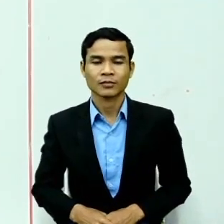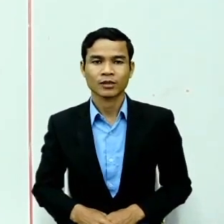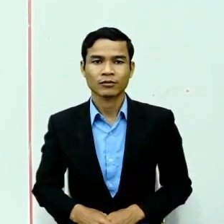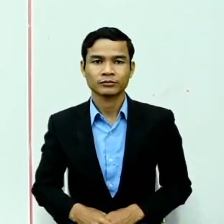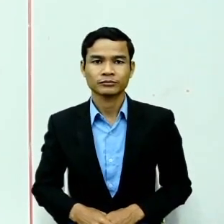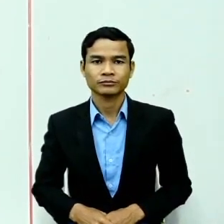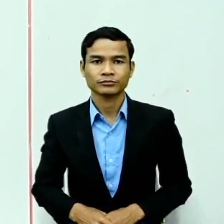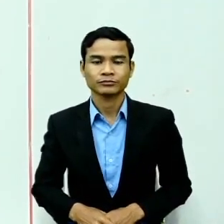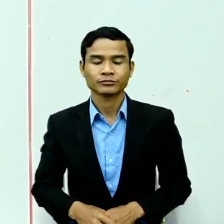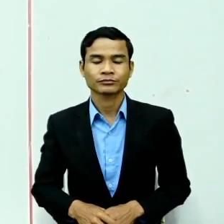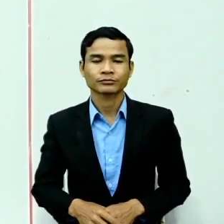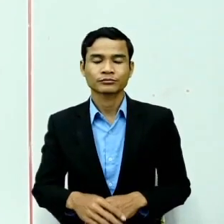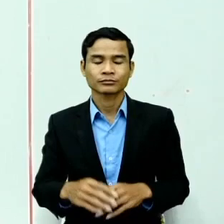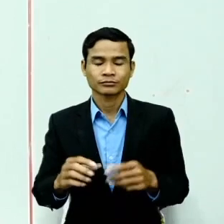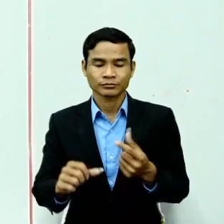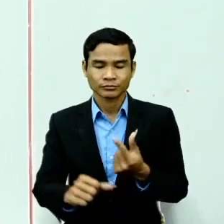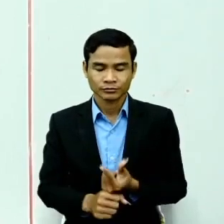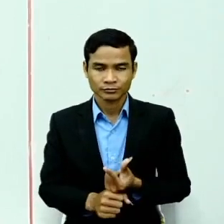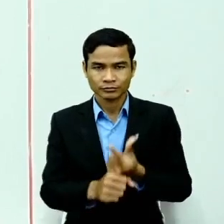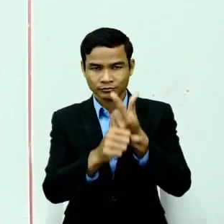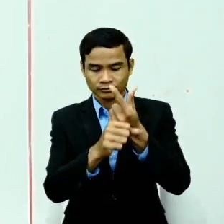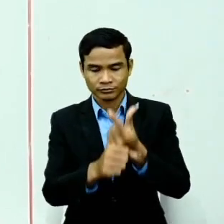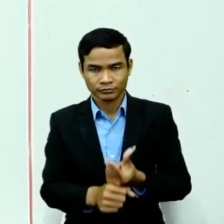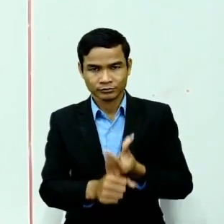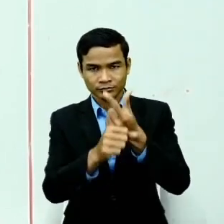tầm cấm tầm càng